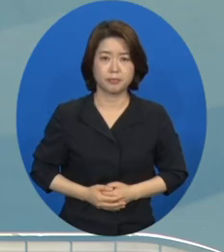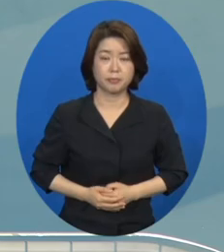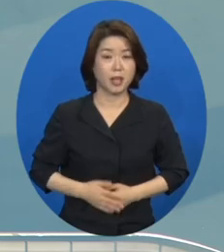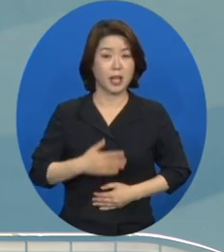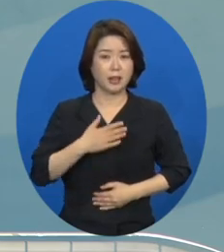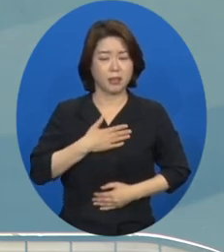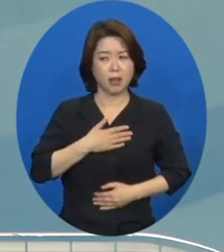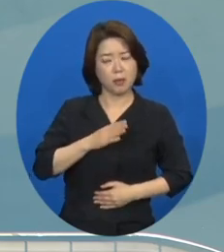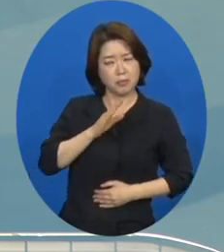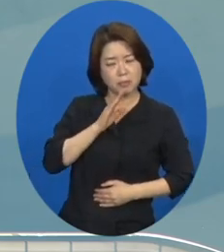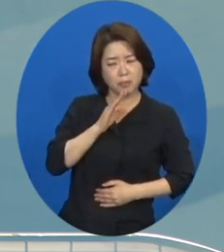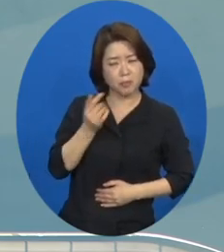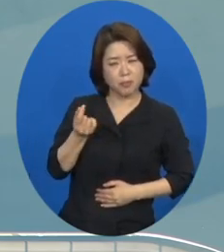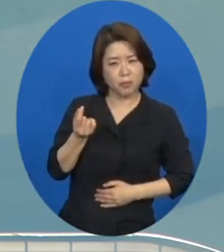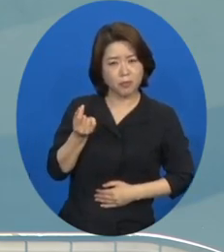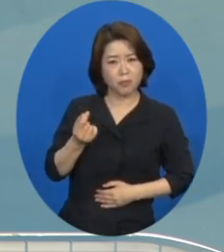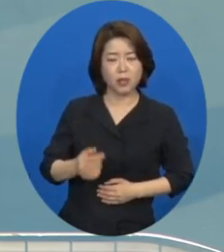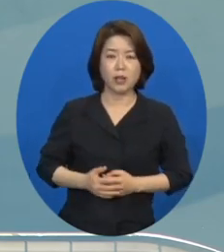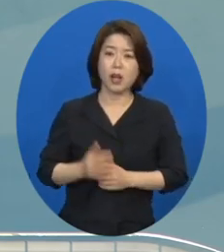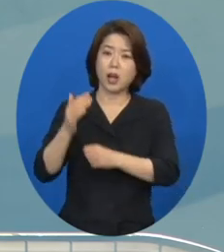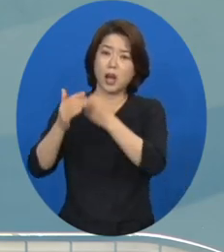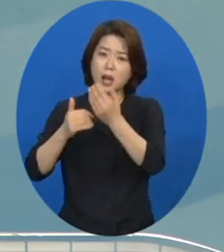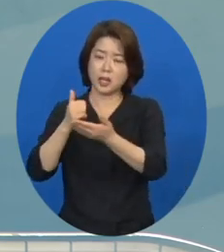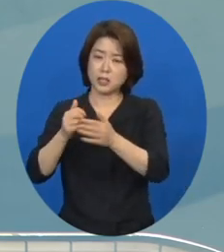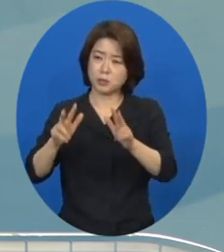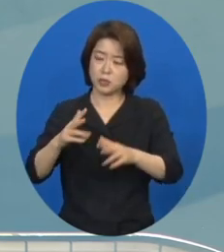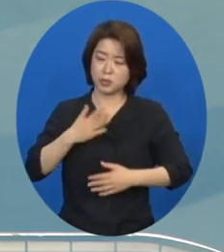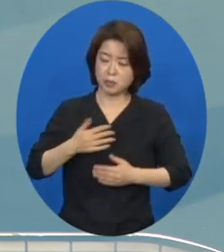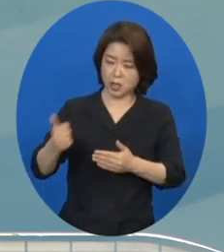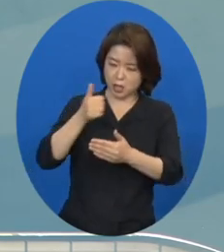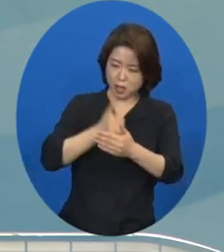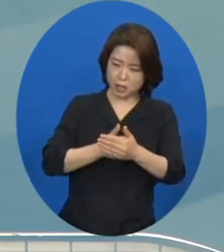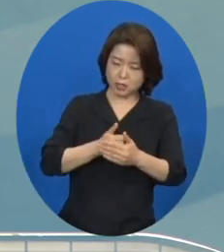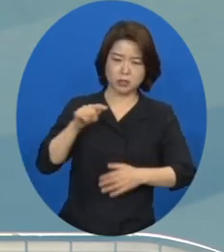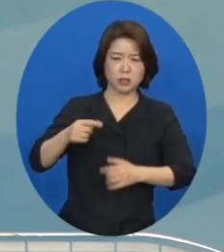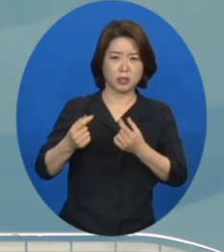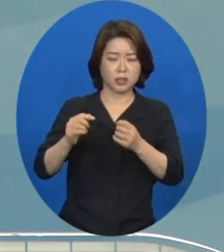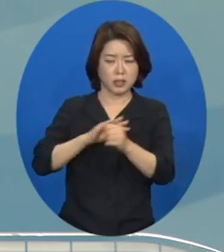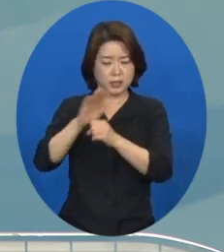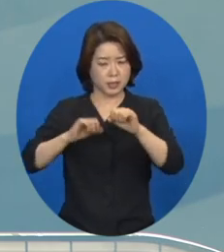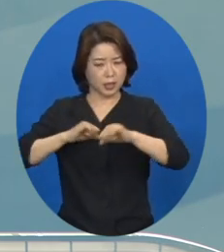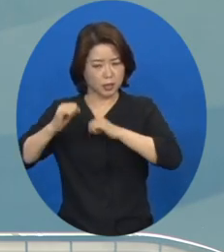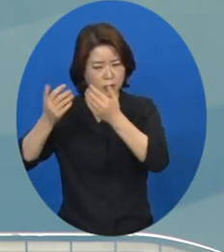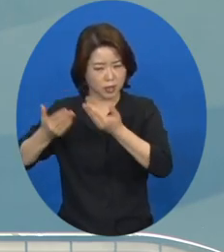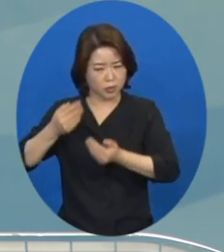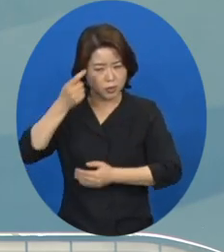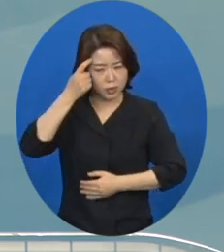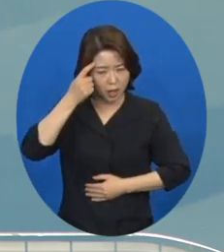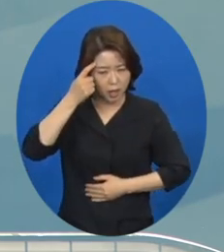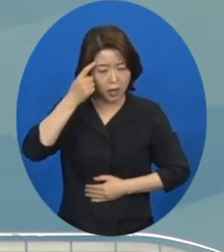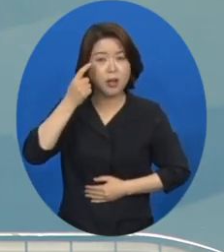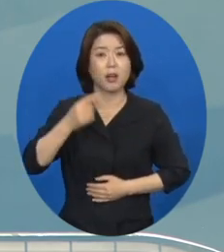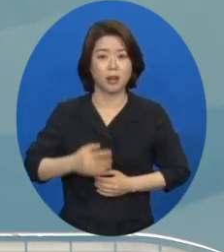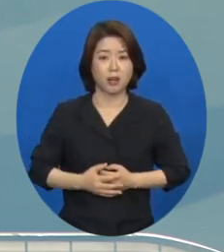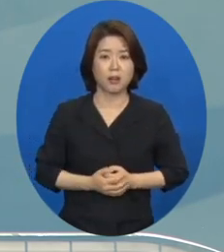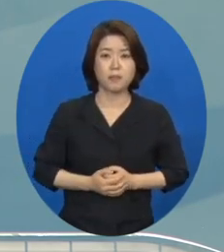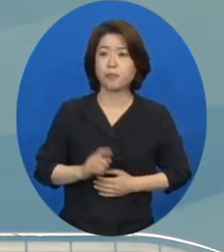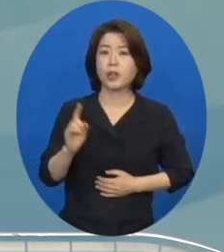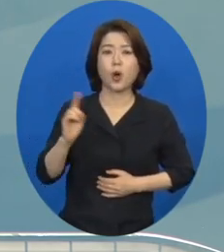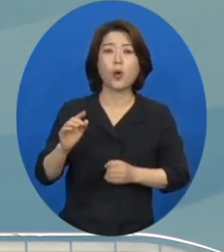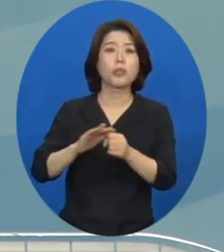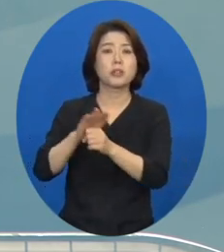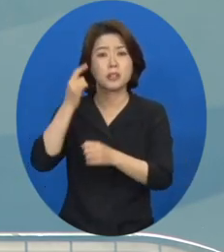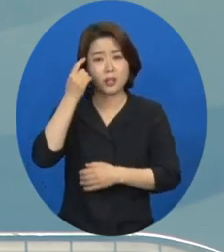내가 그런가? 하나님이 지금 내 안에서 그렇게 사랑으로 역사하는가? 어떤